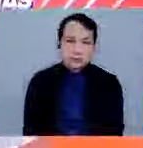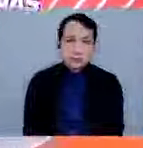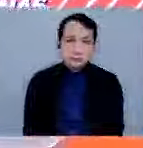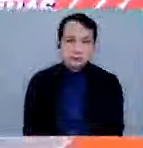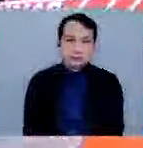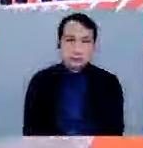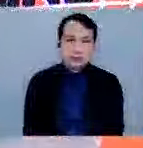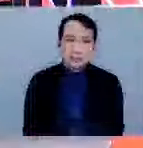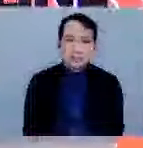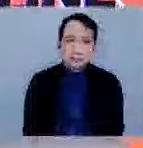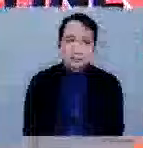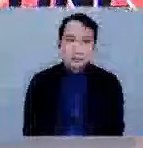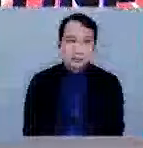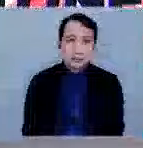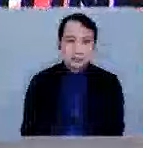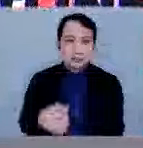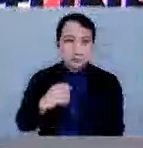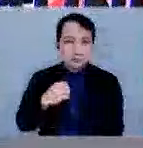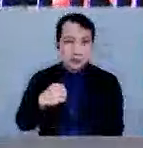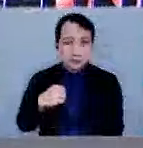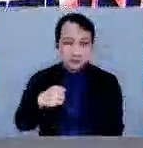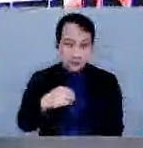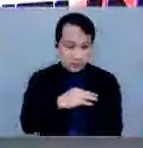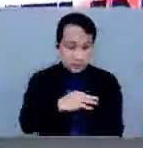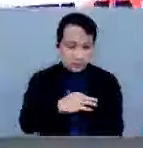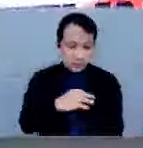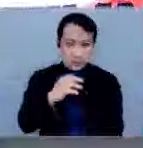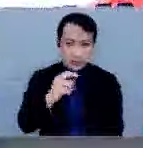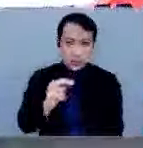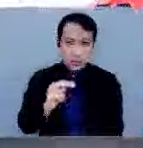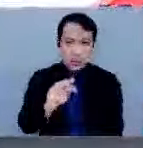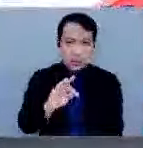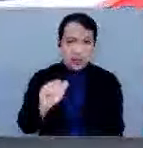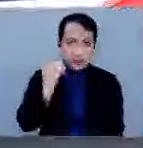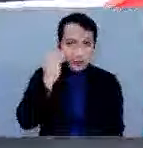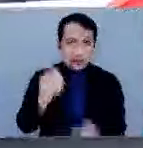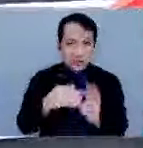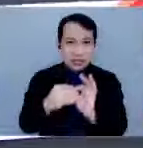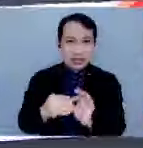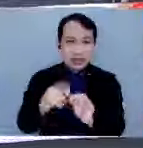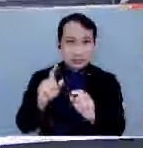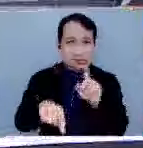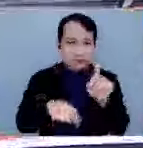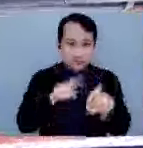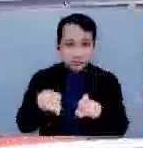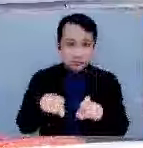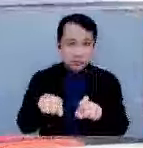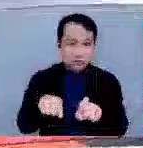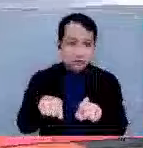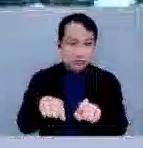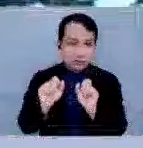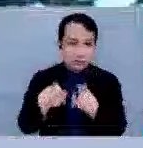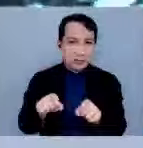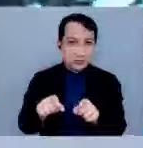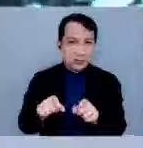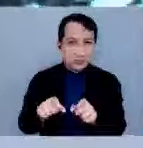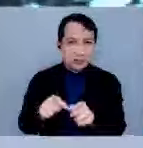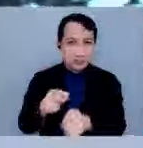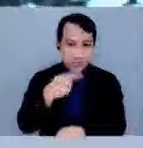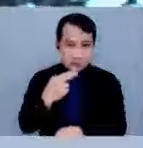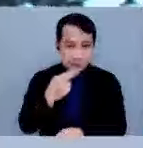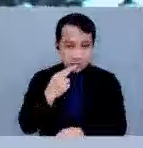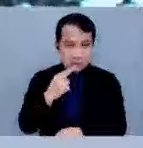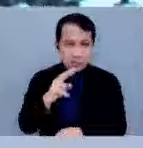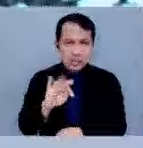kapila ang mga sinuspinding empleyado ng National Food Authority kaugnay sa questionableng pagbebenta ng bigas. Git nila